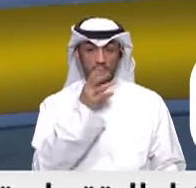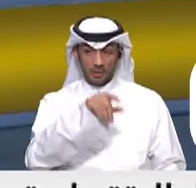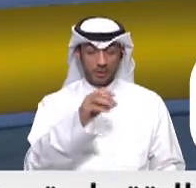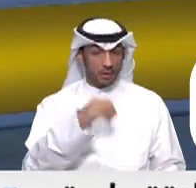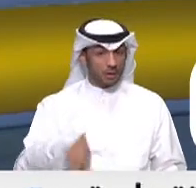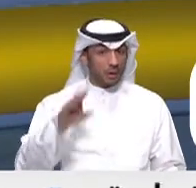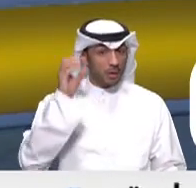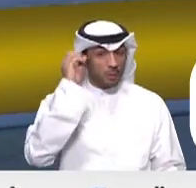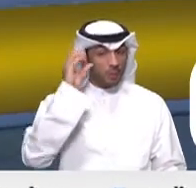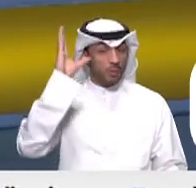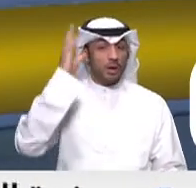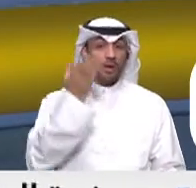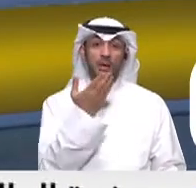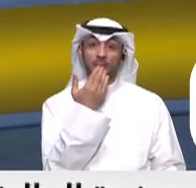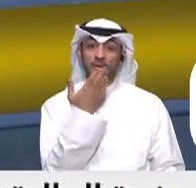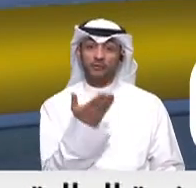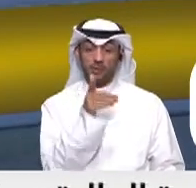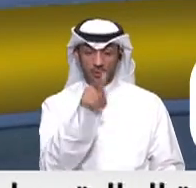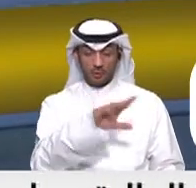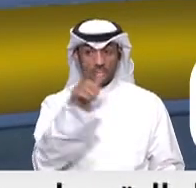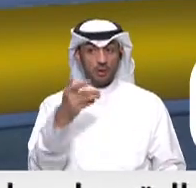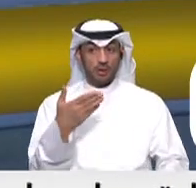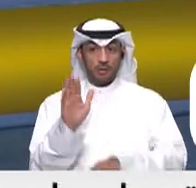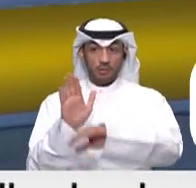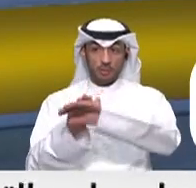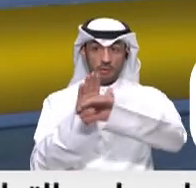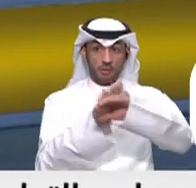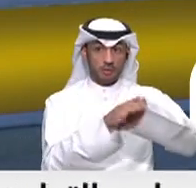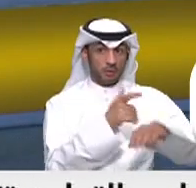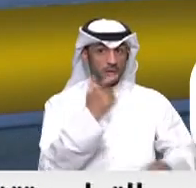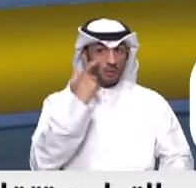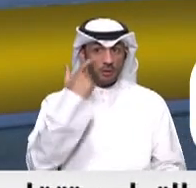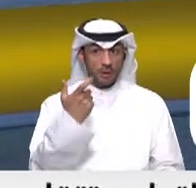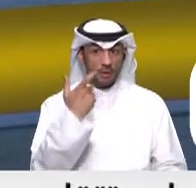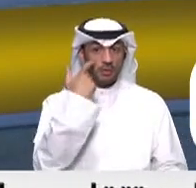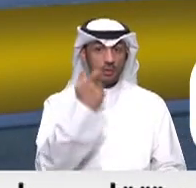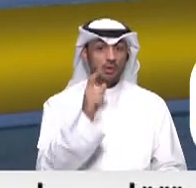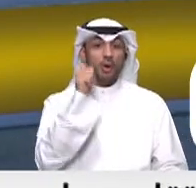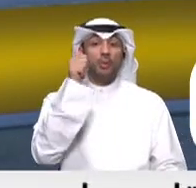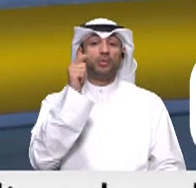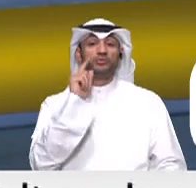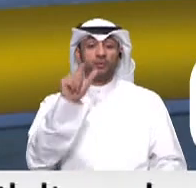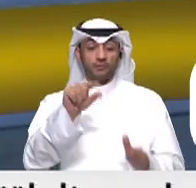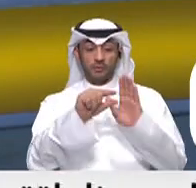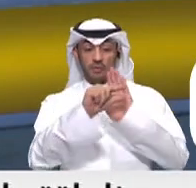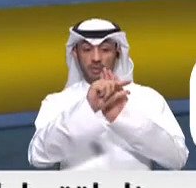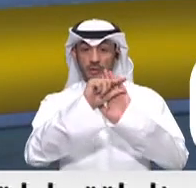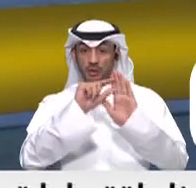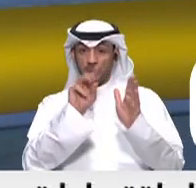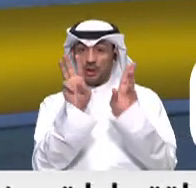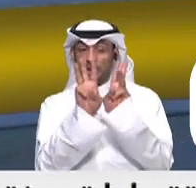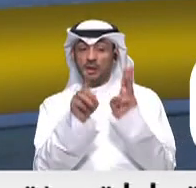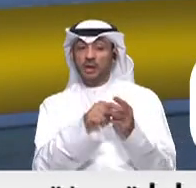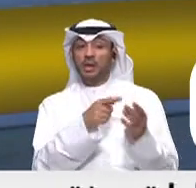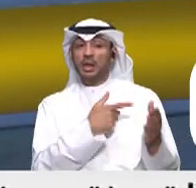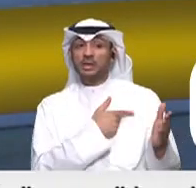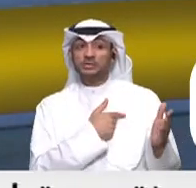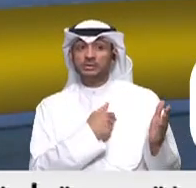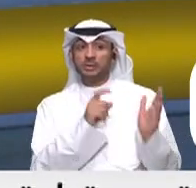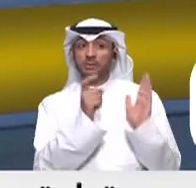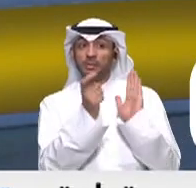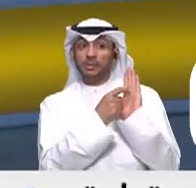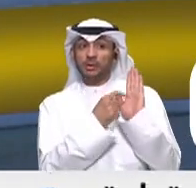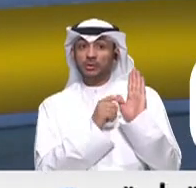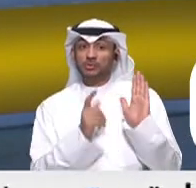العام يعني احنا دائما ننوه ان دائما لازم يشوفون اللينك او الموقع اللي يحولون يدخلونه مثلا اذا